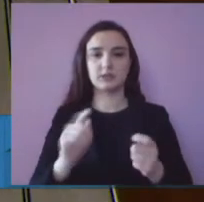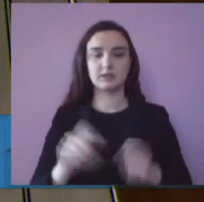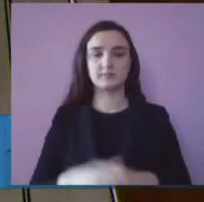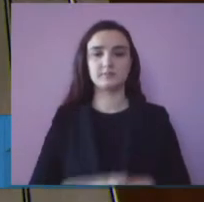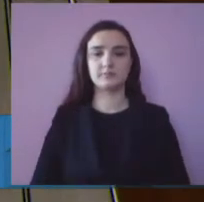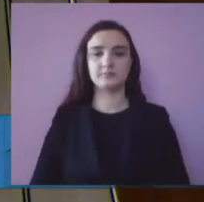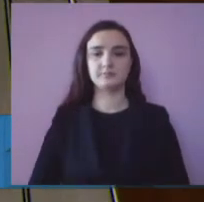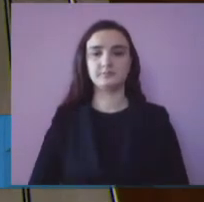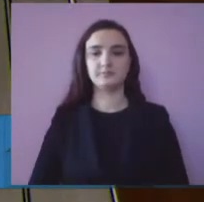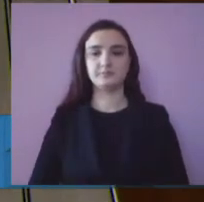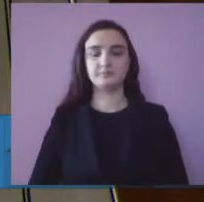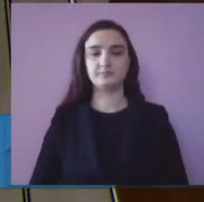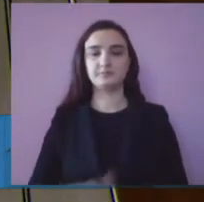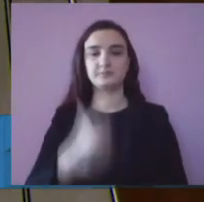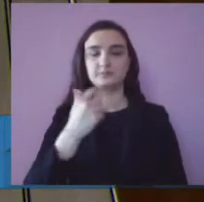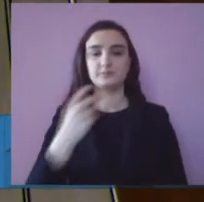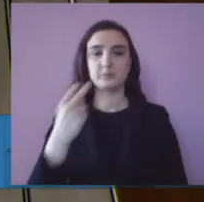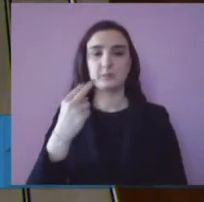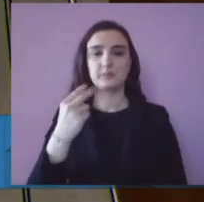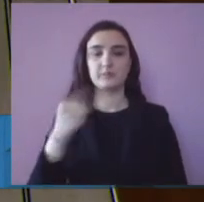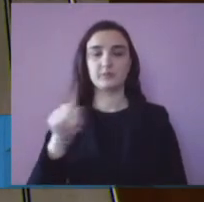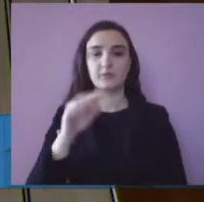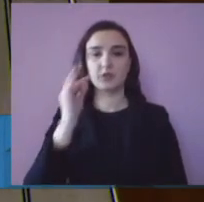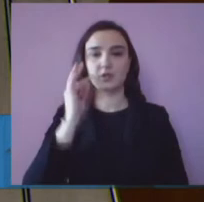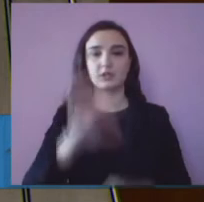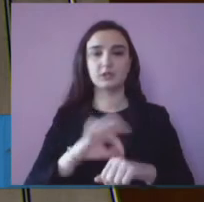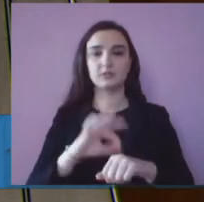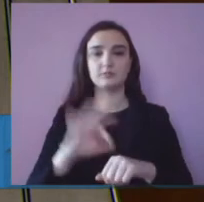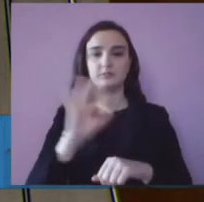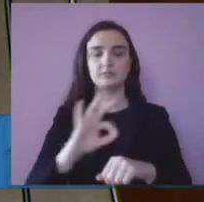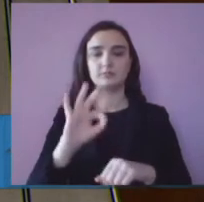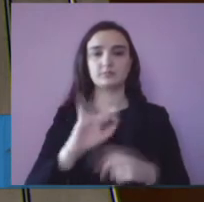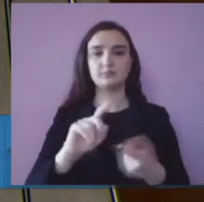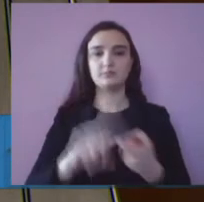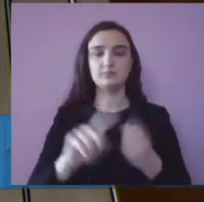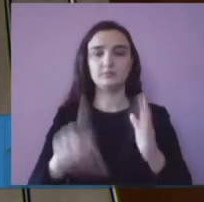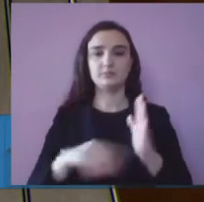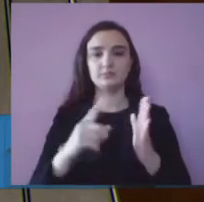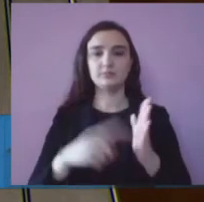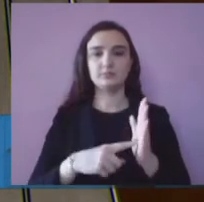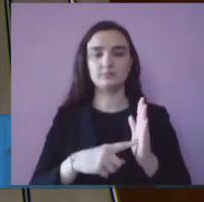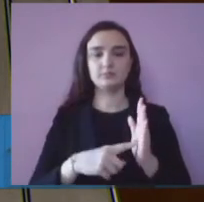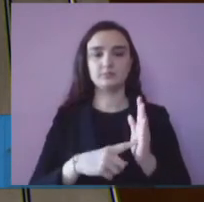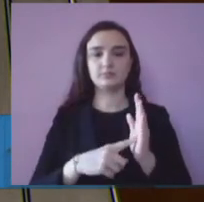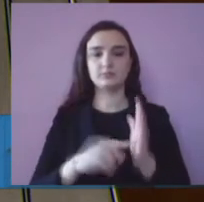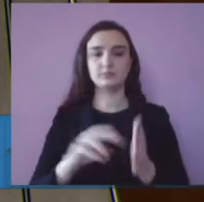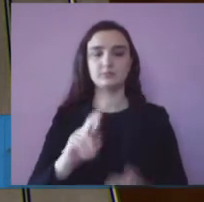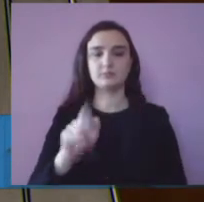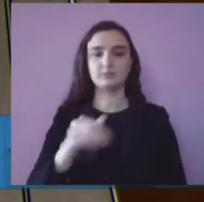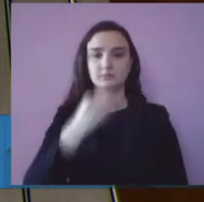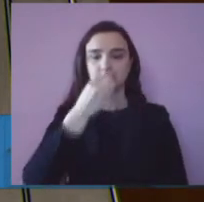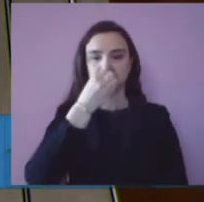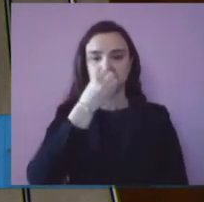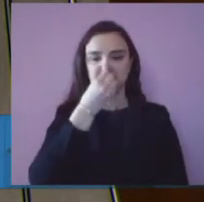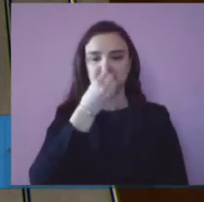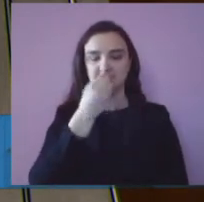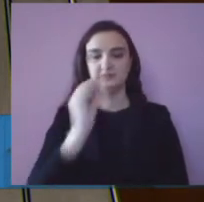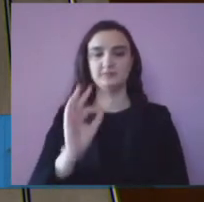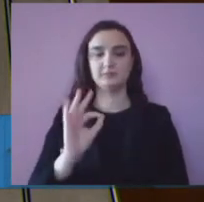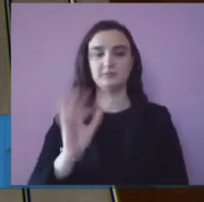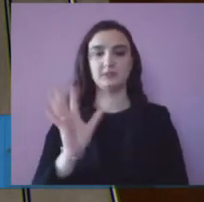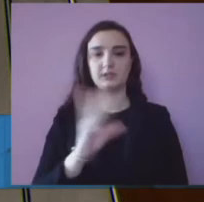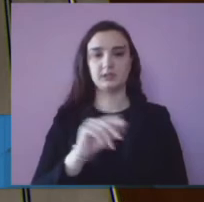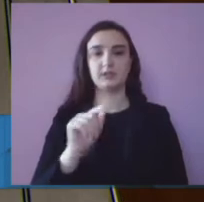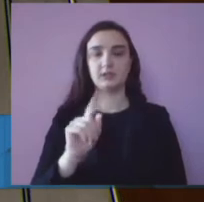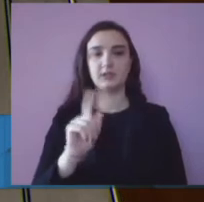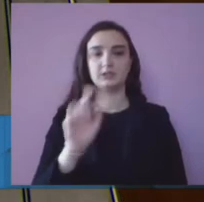დავით, მაყურებელი ისევ შაქრიან დიაბეტთან დაკავშირებით სვამს კითხვას და მართალია ეს არის რუტინა, რაზედაც ახლა